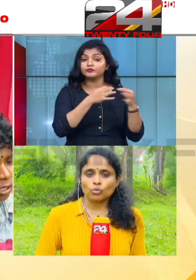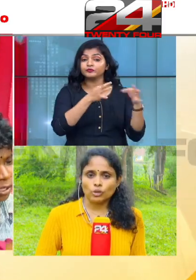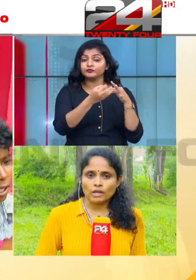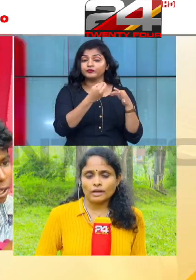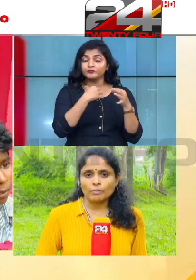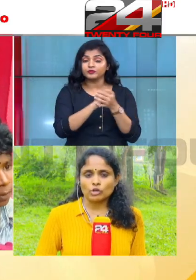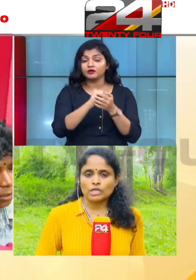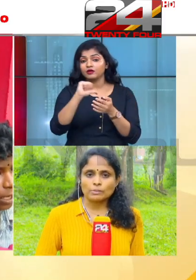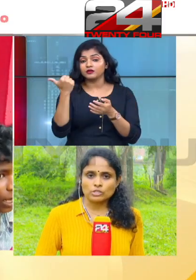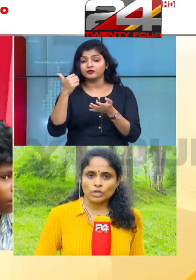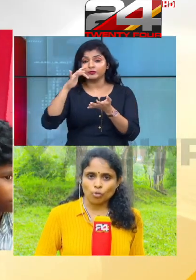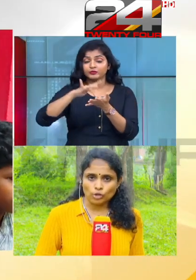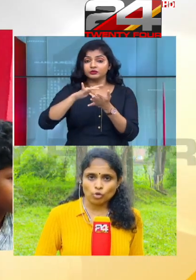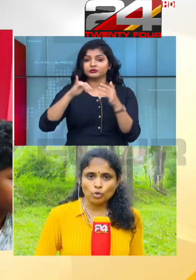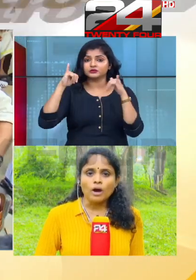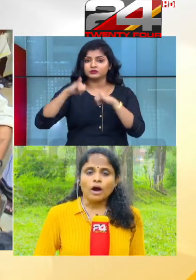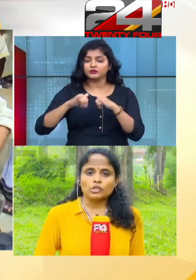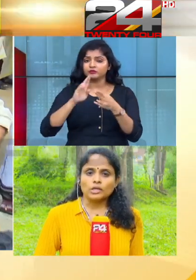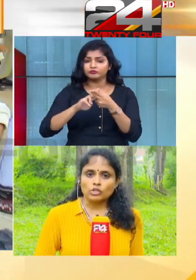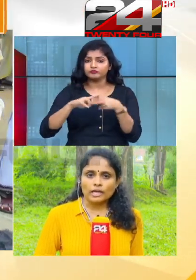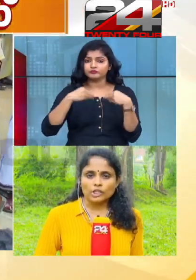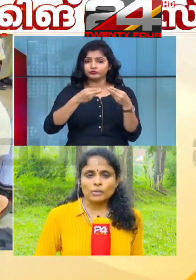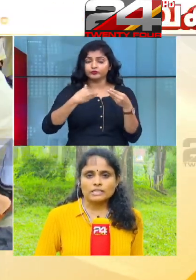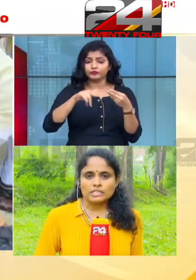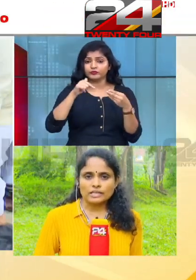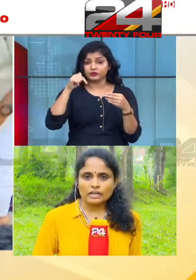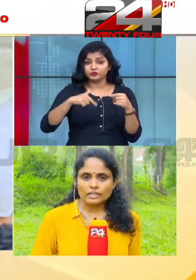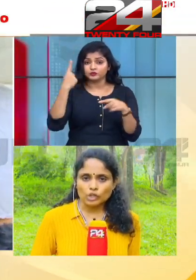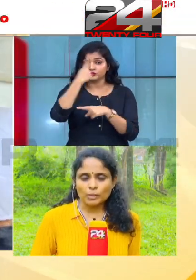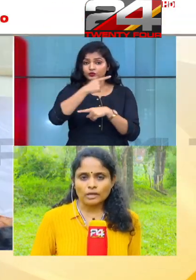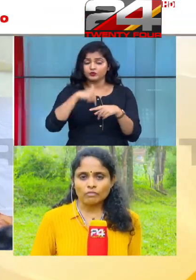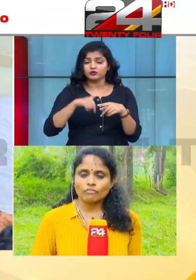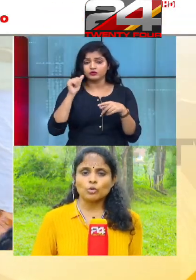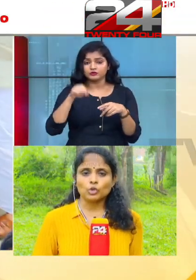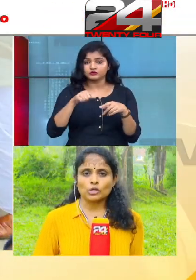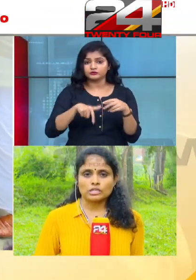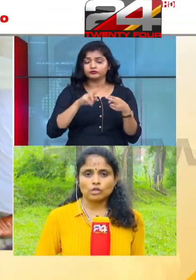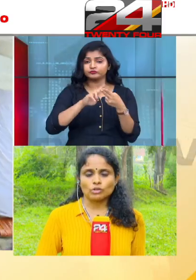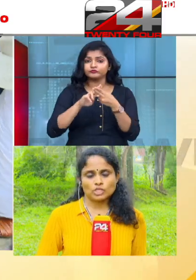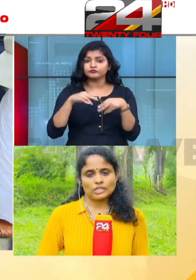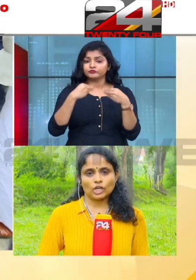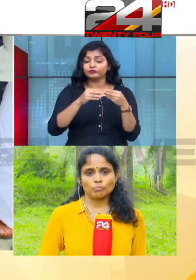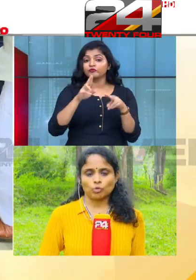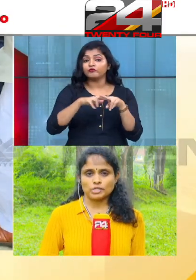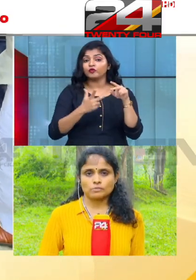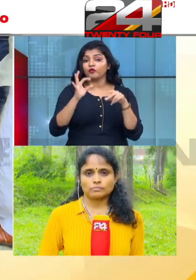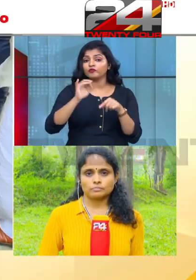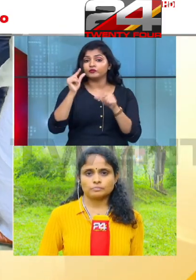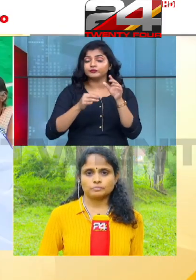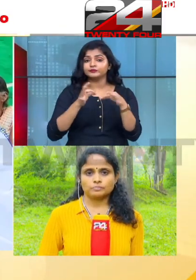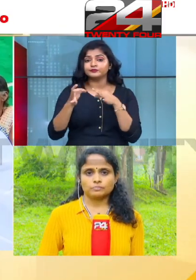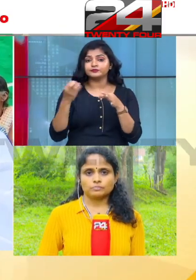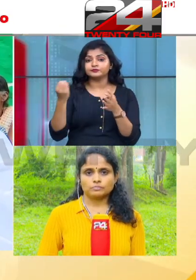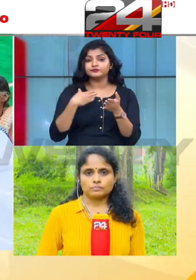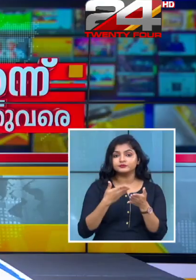സ്ഥലത്ത് ഒരു കുടിൽ അല്ലെങ്കിൽ മറ്റൊരു താമസ സൗകര്യം ഒരുക്കി കൊടുക്കും. അത് ഇന്ന് തന്നെ അതിനുവേണ്ട സജ്ജീകരണങ്ങൾ നടത്തും എന്നാണ് വനംവകുപ്പ് ഉദ്യോഗസ്ഥർ നൽകുന്ന വിശദീകരണം. ഉന്മേഷ്,